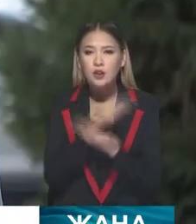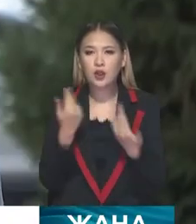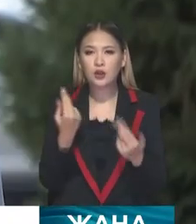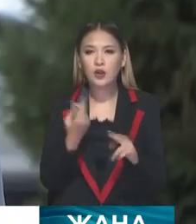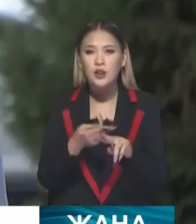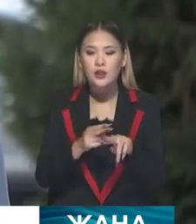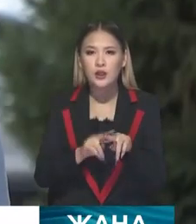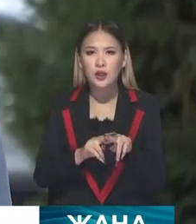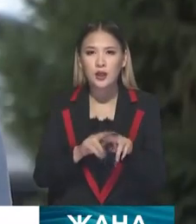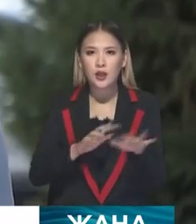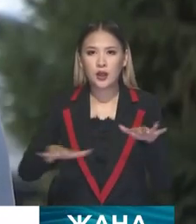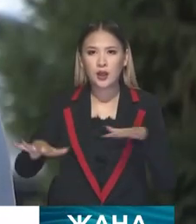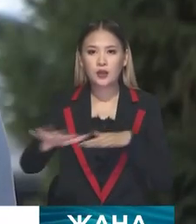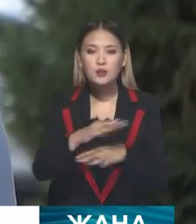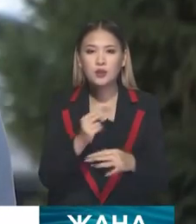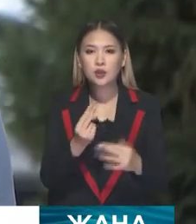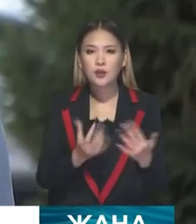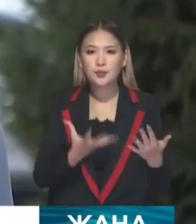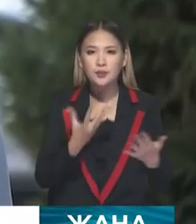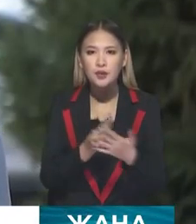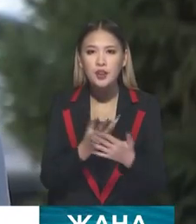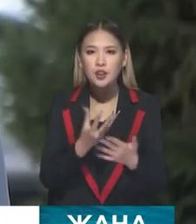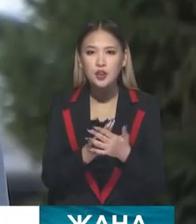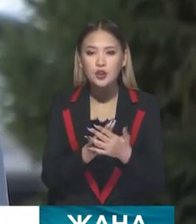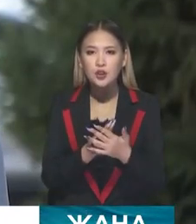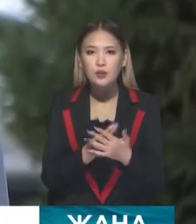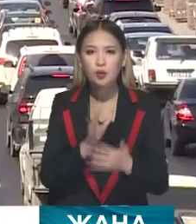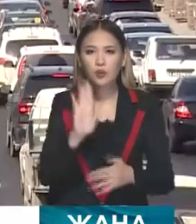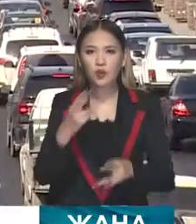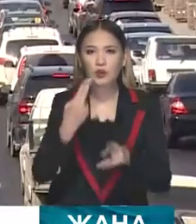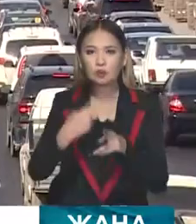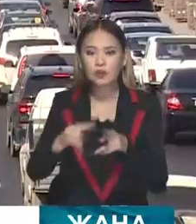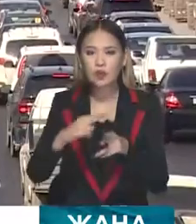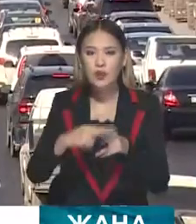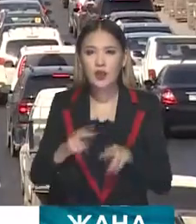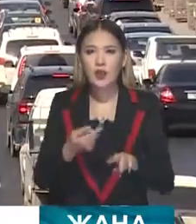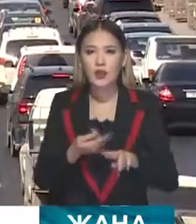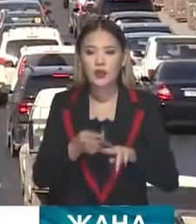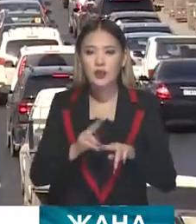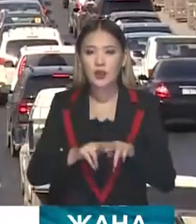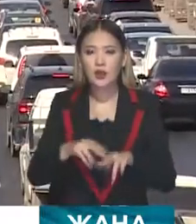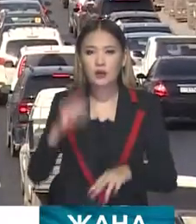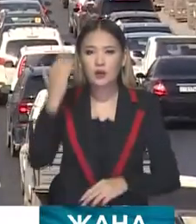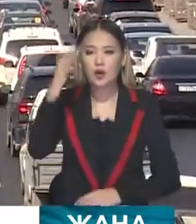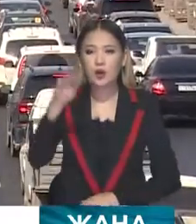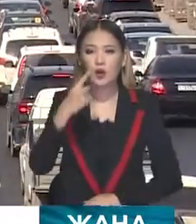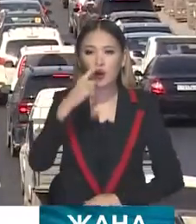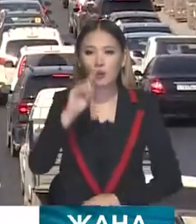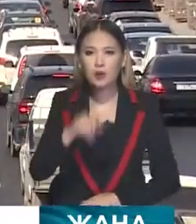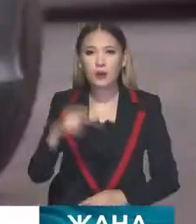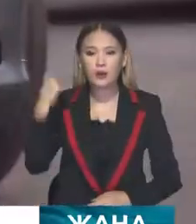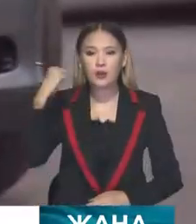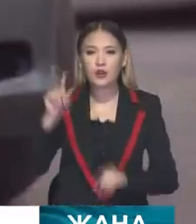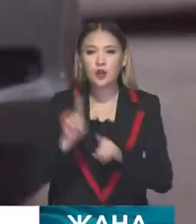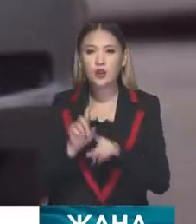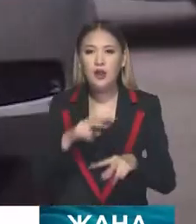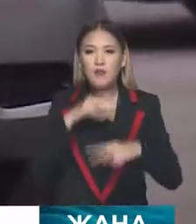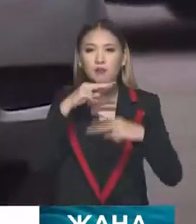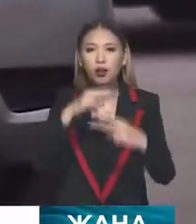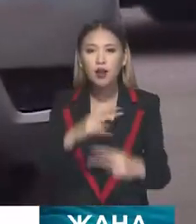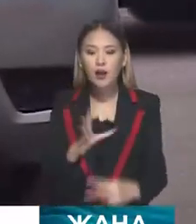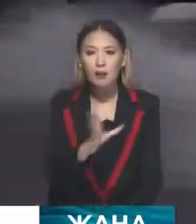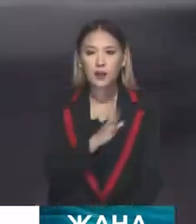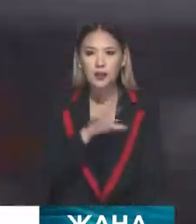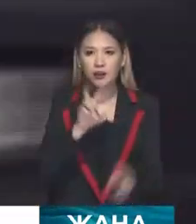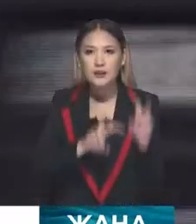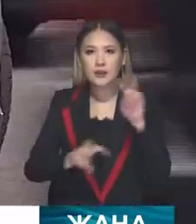жағынан еліміздің бюджетіне де біршама залалын тигізеді. Бөгде нөмірлі көліктерге президент те көңіл аударды. Ол егер